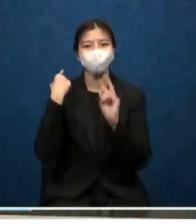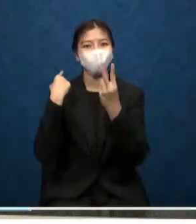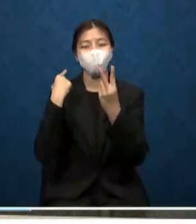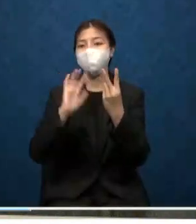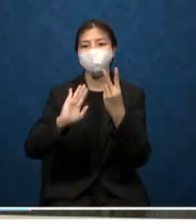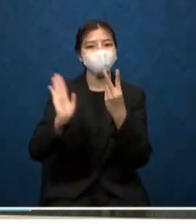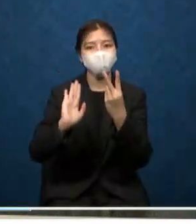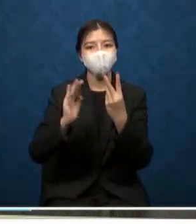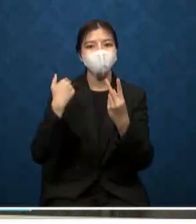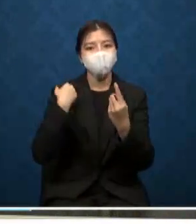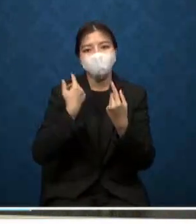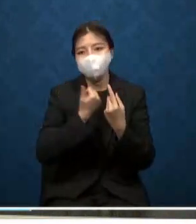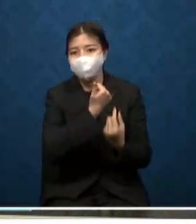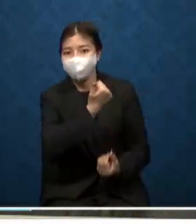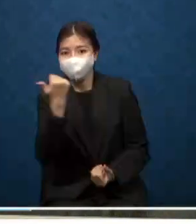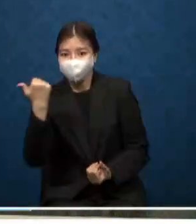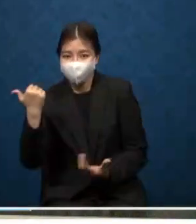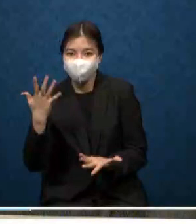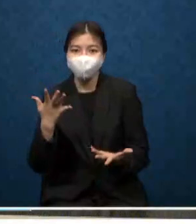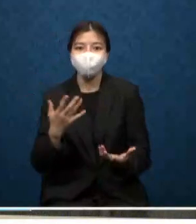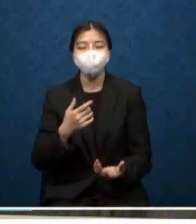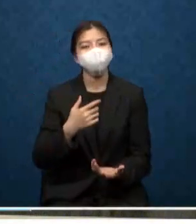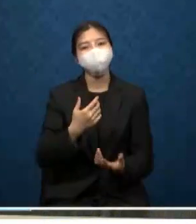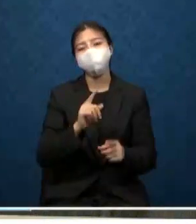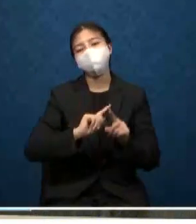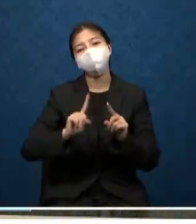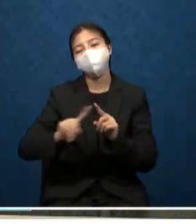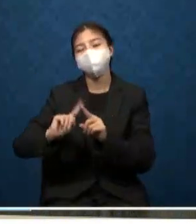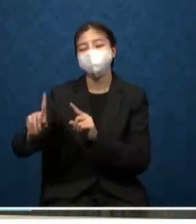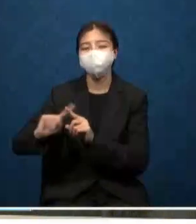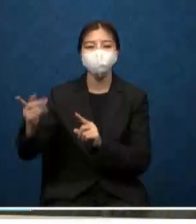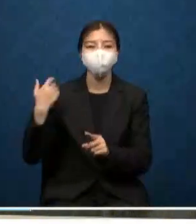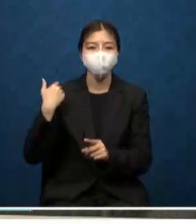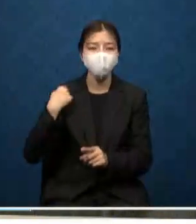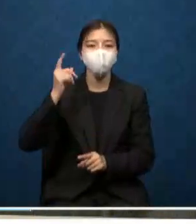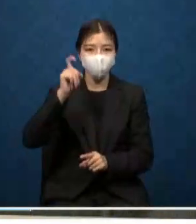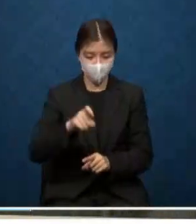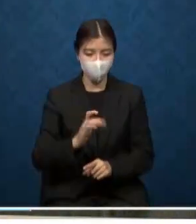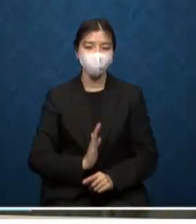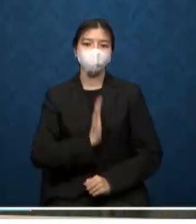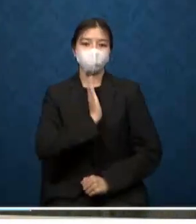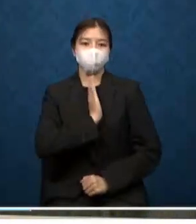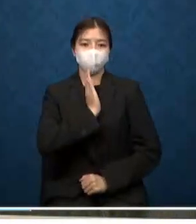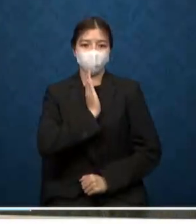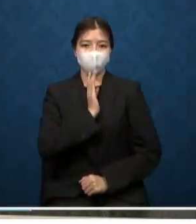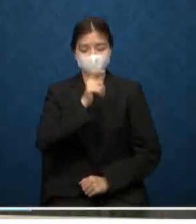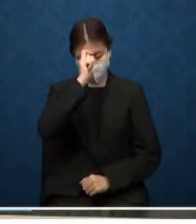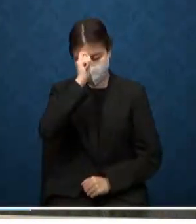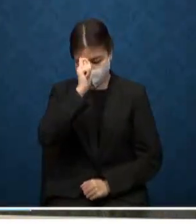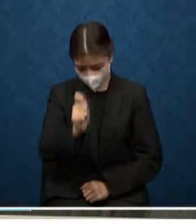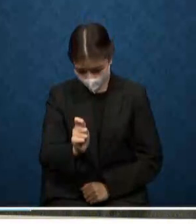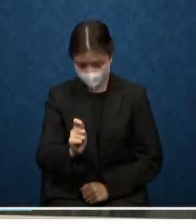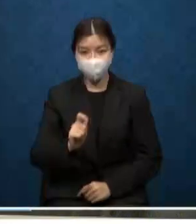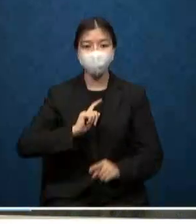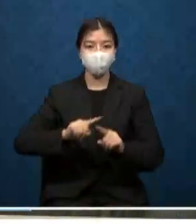งแต่จะเป็นเพศที่3หรือจะเรียกว่าเพศอะไรก็ตามก็จำเป็นที่จะต้องได้รับเกียรติได้รับการเคารพในศักดิ์ศ